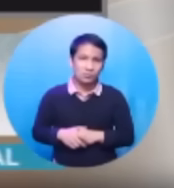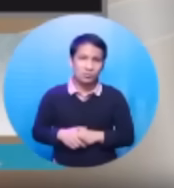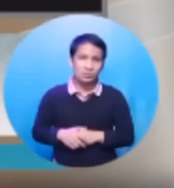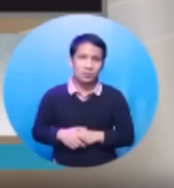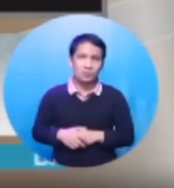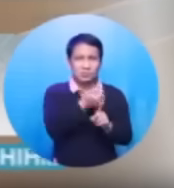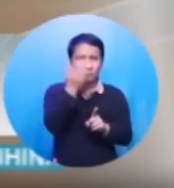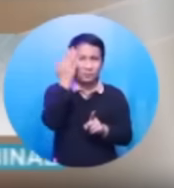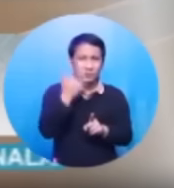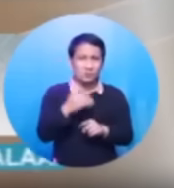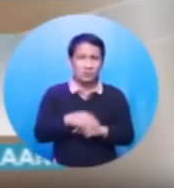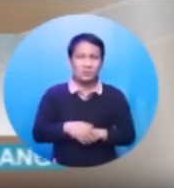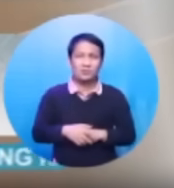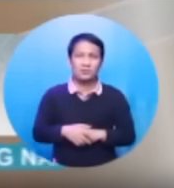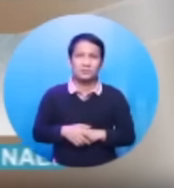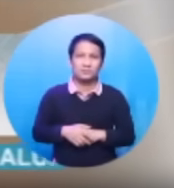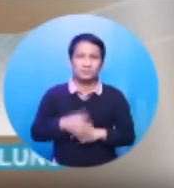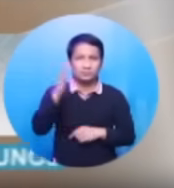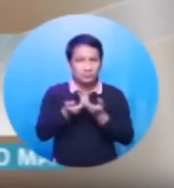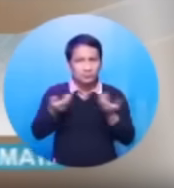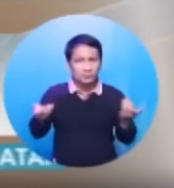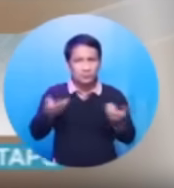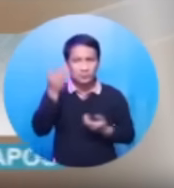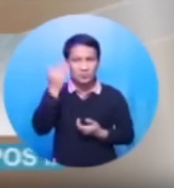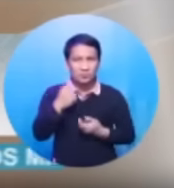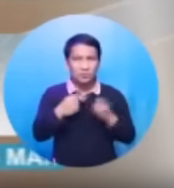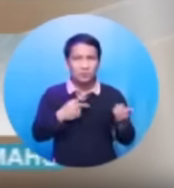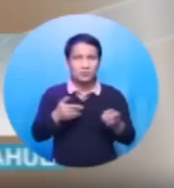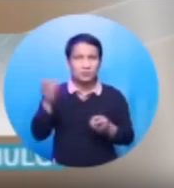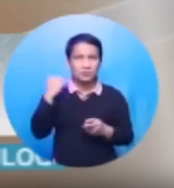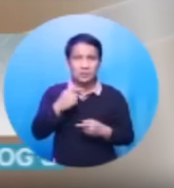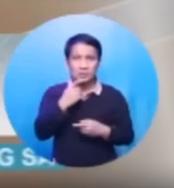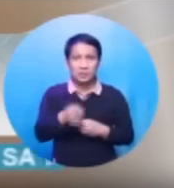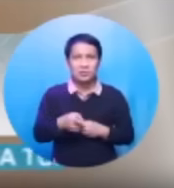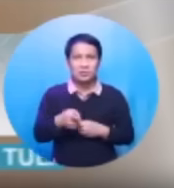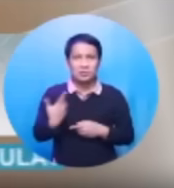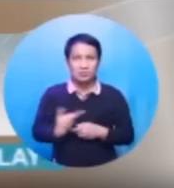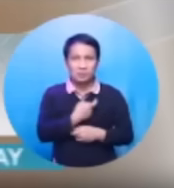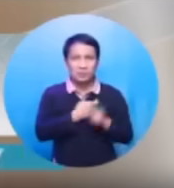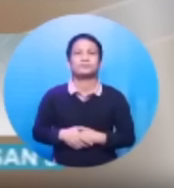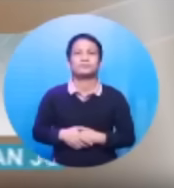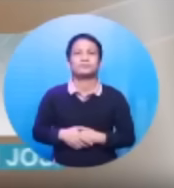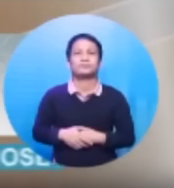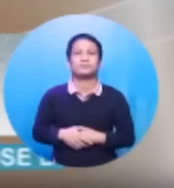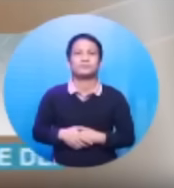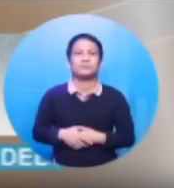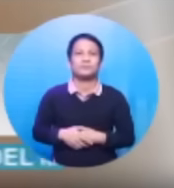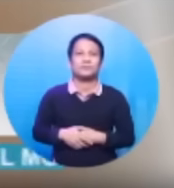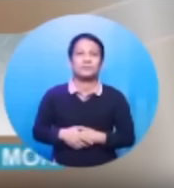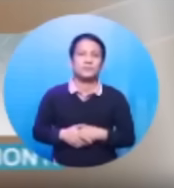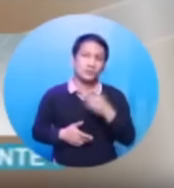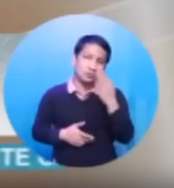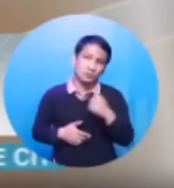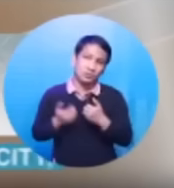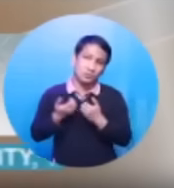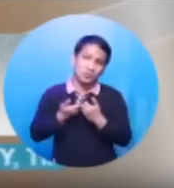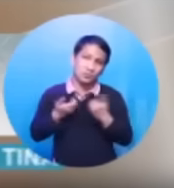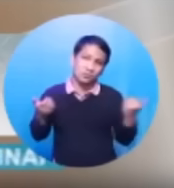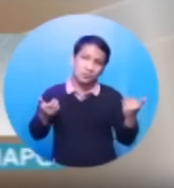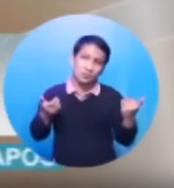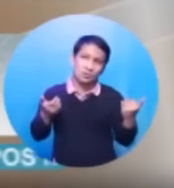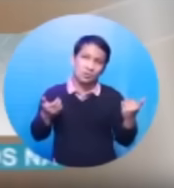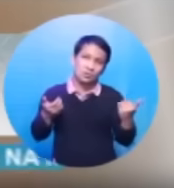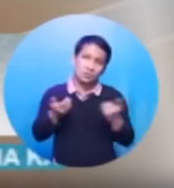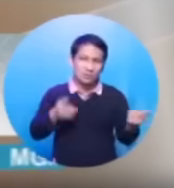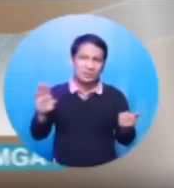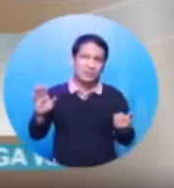ka na magkasama. Una, ba't kayo naghiwalay nitong girlfriend mo dati at ba't ka sinaktan ng kanyang boyfriend? Naghiwalay po kasi kami dahil din po doon